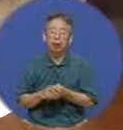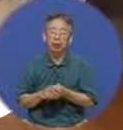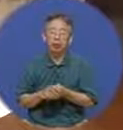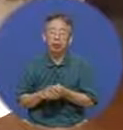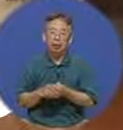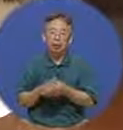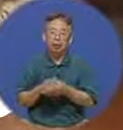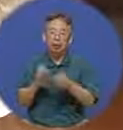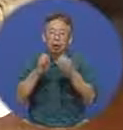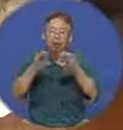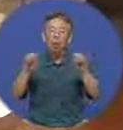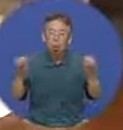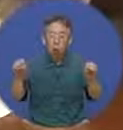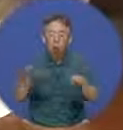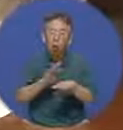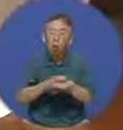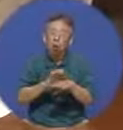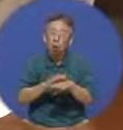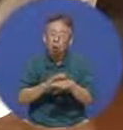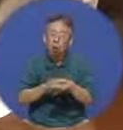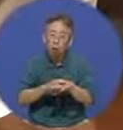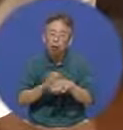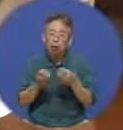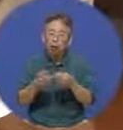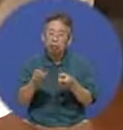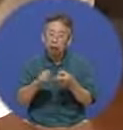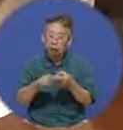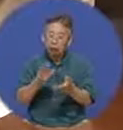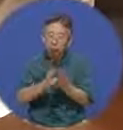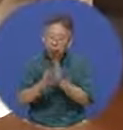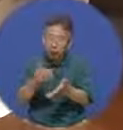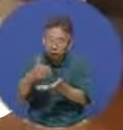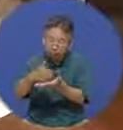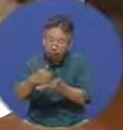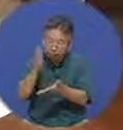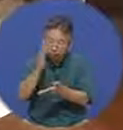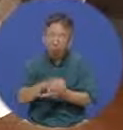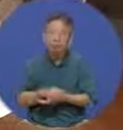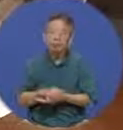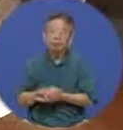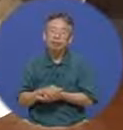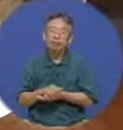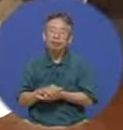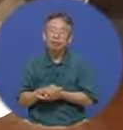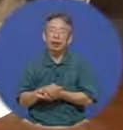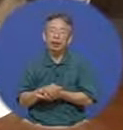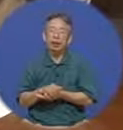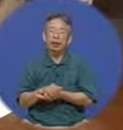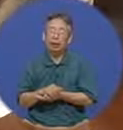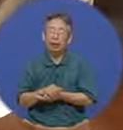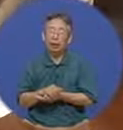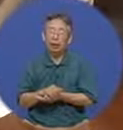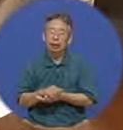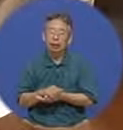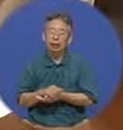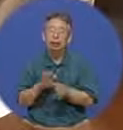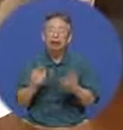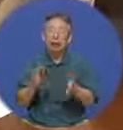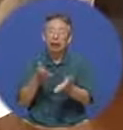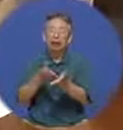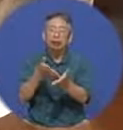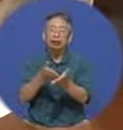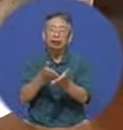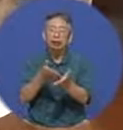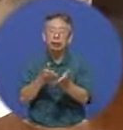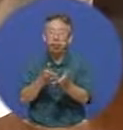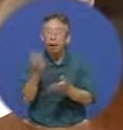の取り組みですけど、はいはい、具体的に今ちょっとこちらにありますので、もう一度これを、 そうですね、 はい、出しました、はい、このようなことですね、はい、具体的な啓発というのは 今申し上げまし